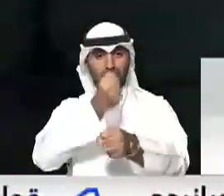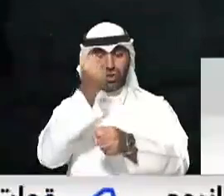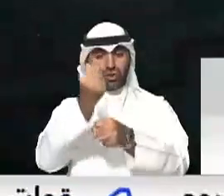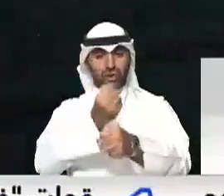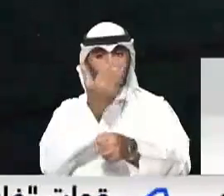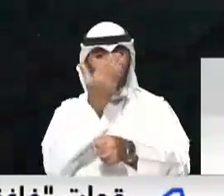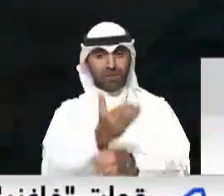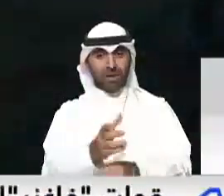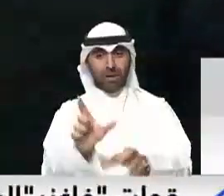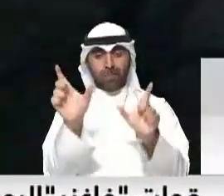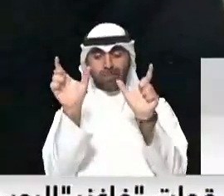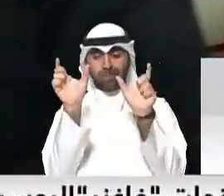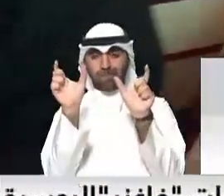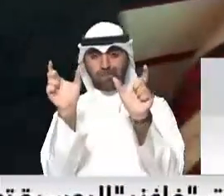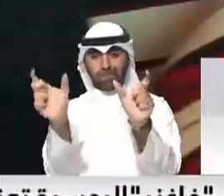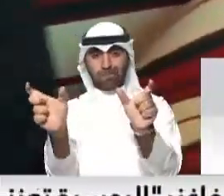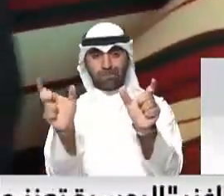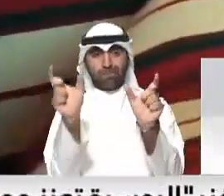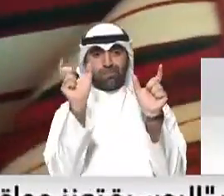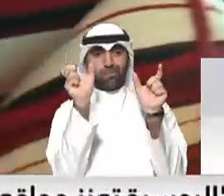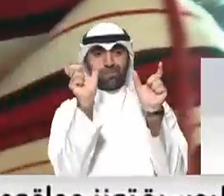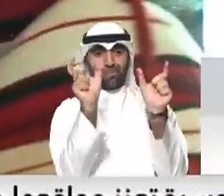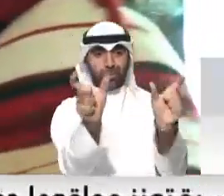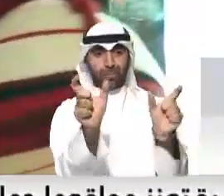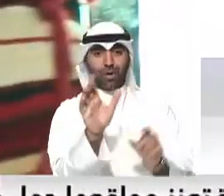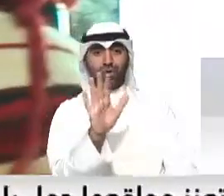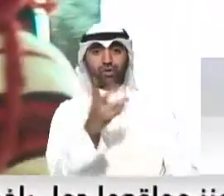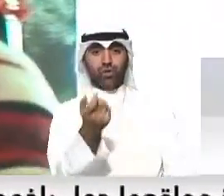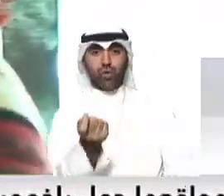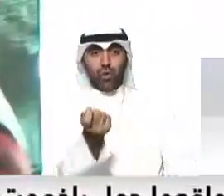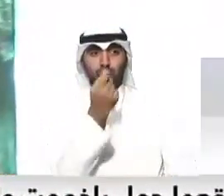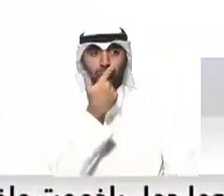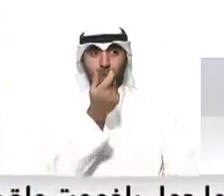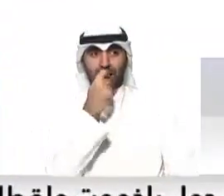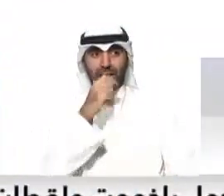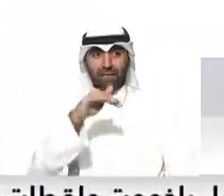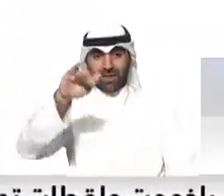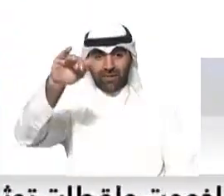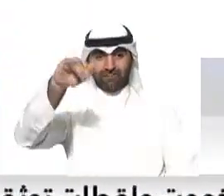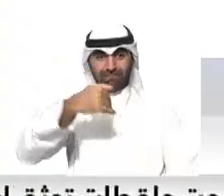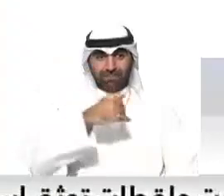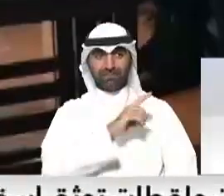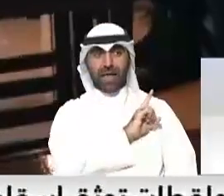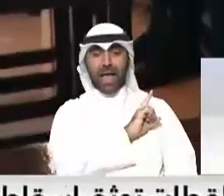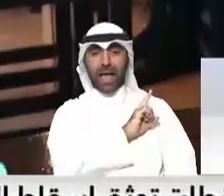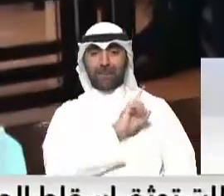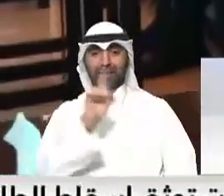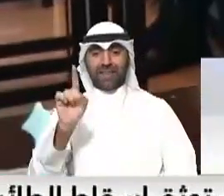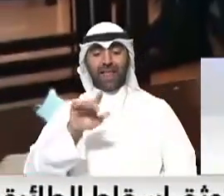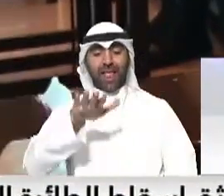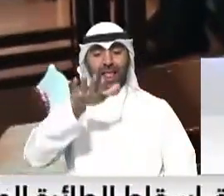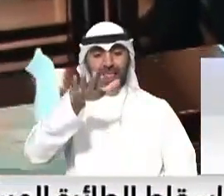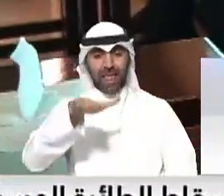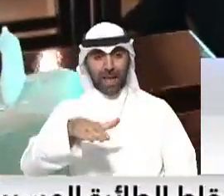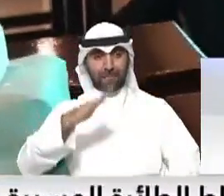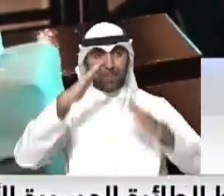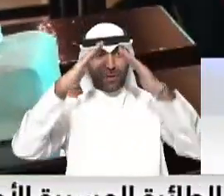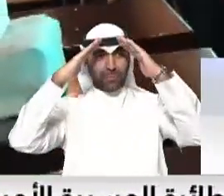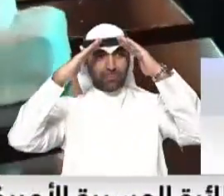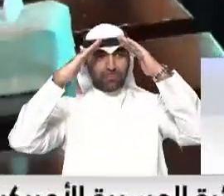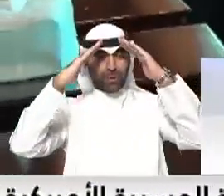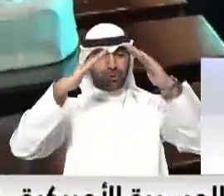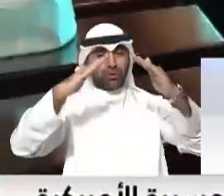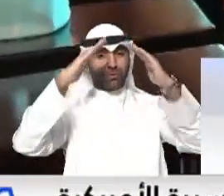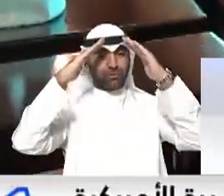والأسر الكويتية الكريمة. هذا الدور والمجهود اللي قاعد تقومون فيه مقدر